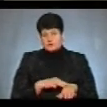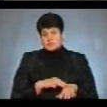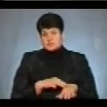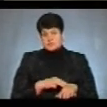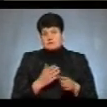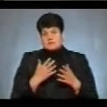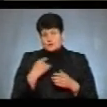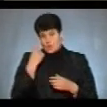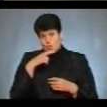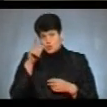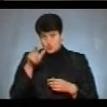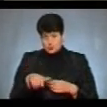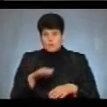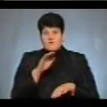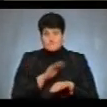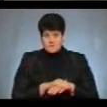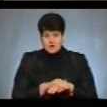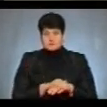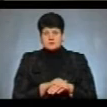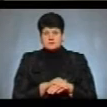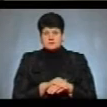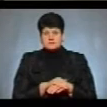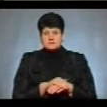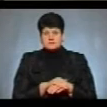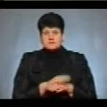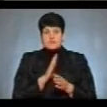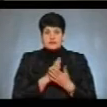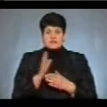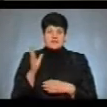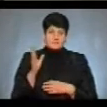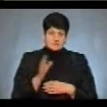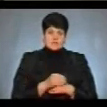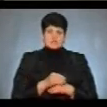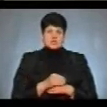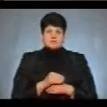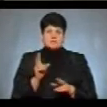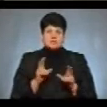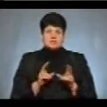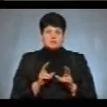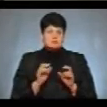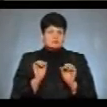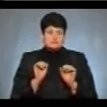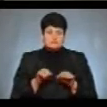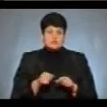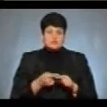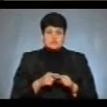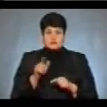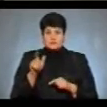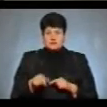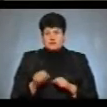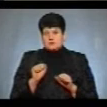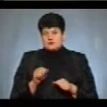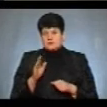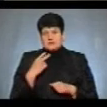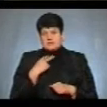відповідно особу, встановить факт даний, то є всі, напевне, шанси, що відповідно дана особа може понести